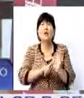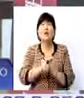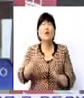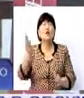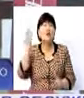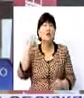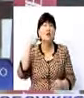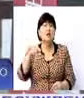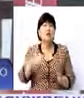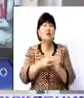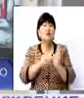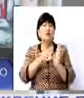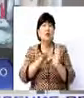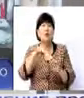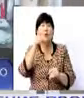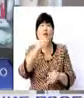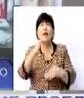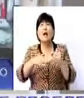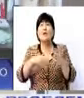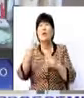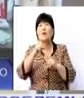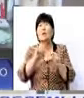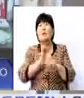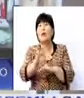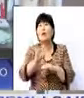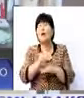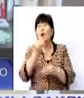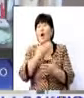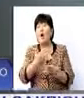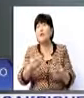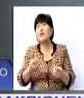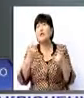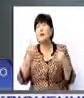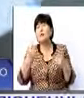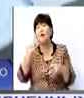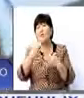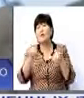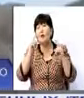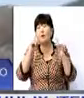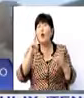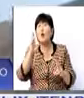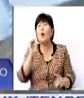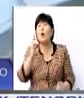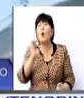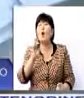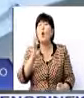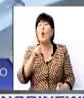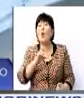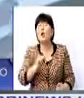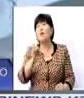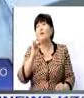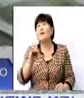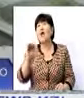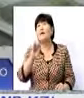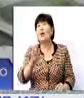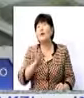далеком 1994 году со строительства завода по производству продукции именитого мирового бренда Coca-Cola. С тех пор в истории